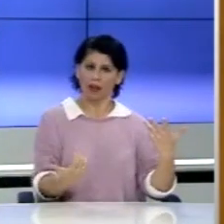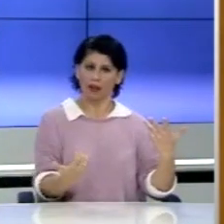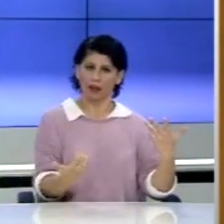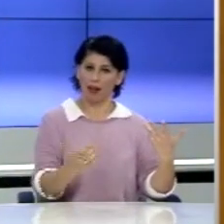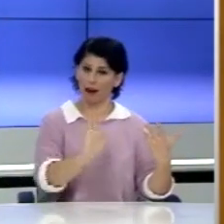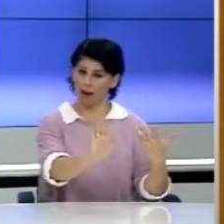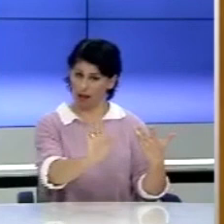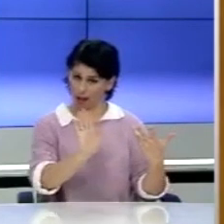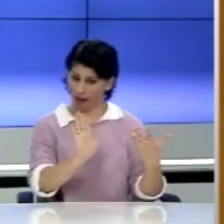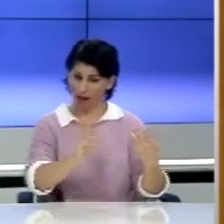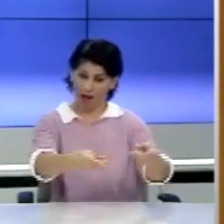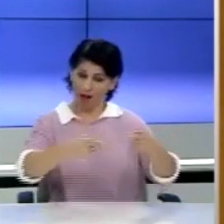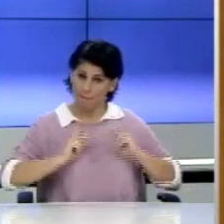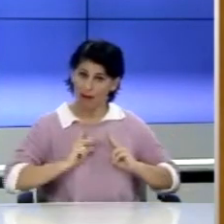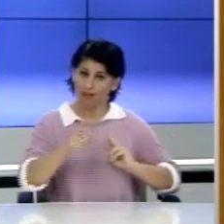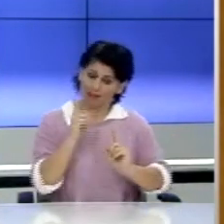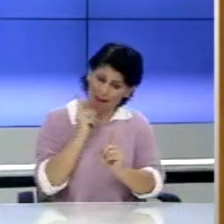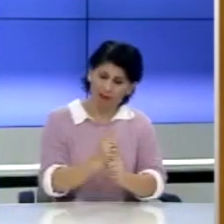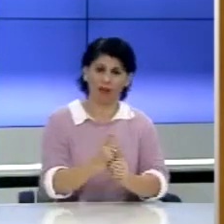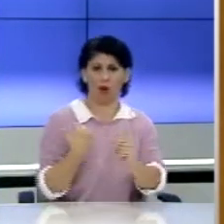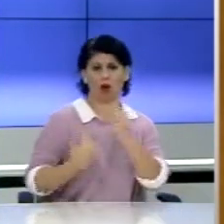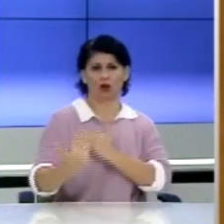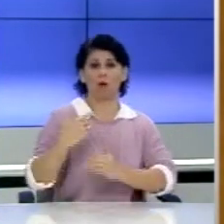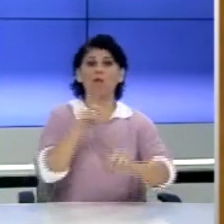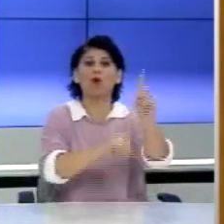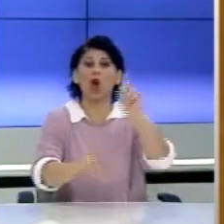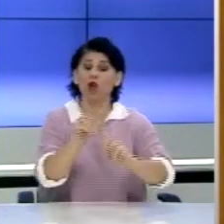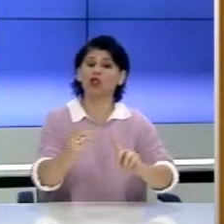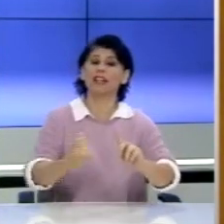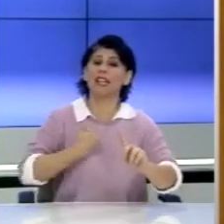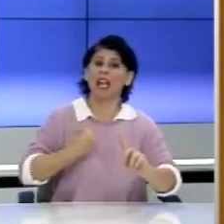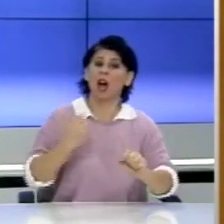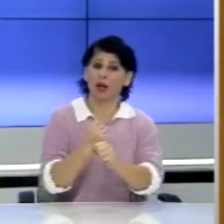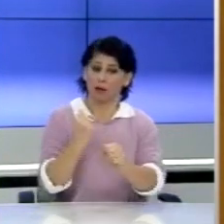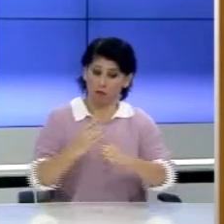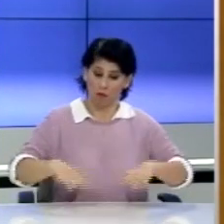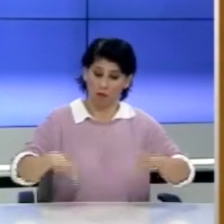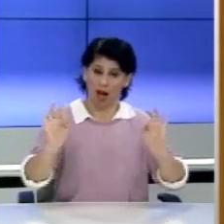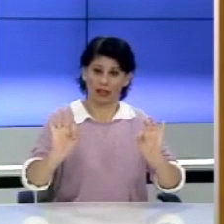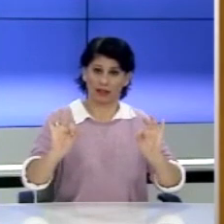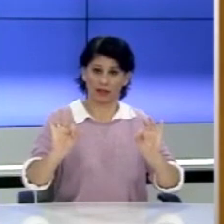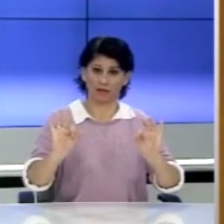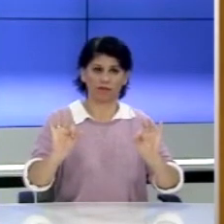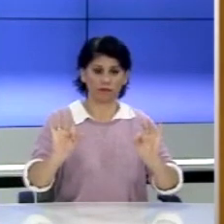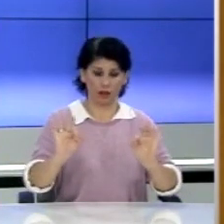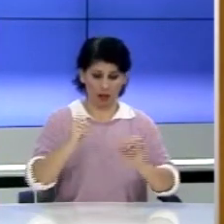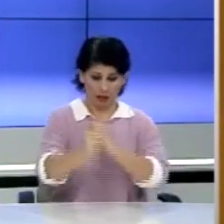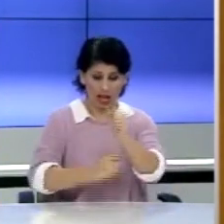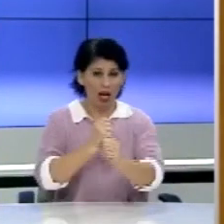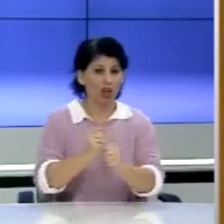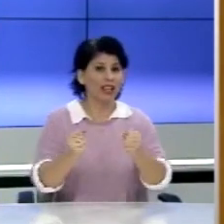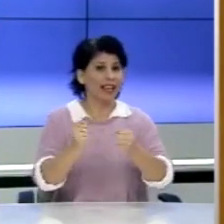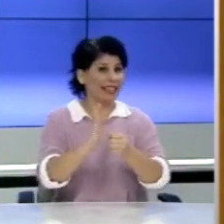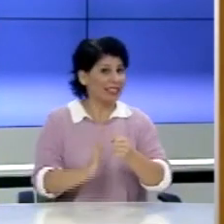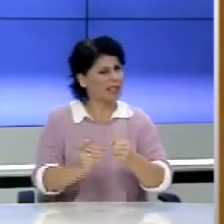εξής ερώτημα. Ποιος νέος εργαζόμενος που ξεκίνησε τον εργασιακό του βίο στα χρόνια της κρίσης ή